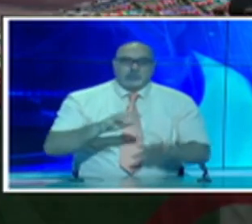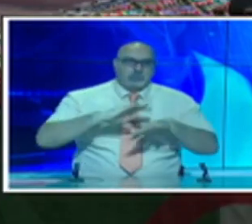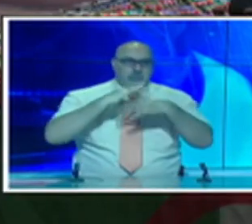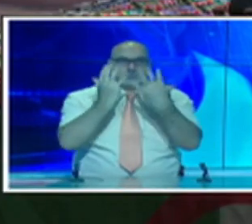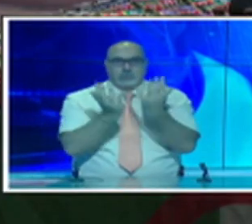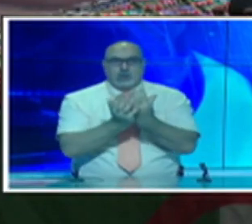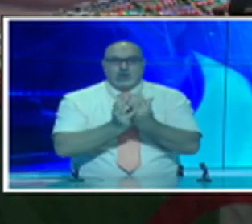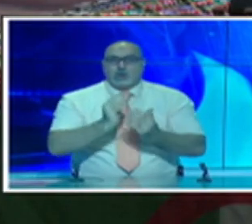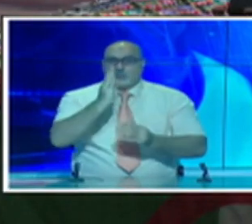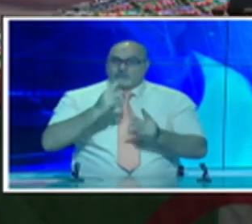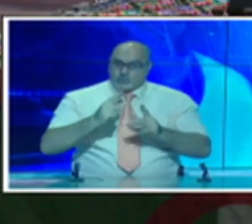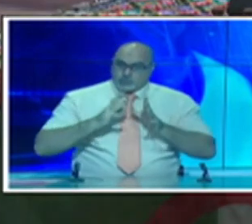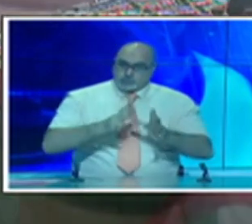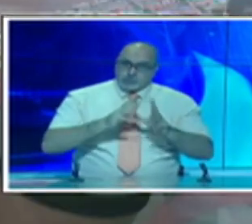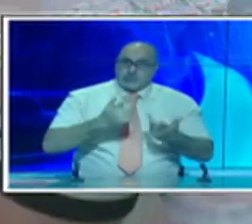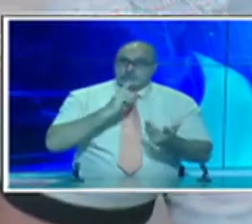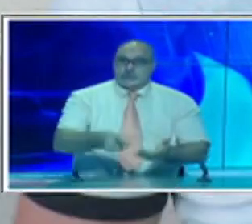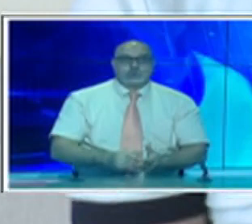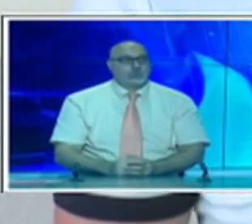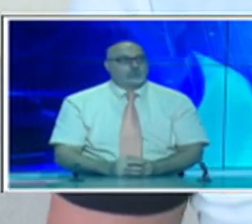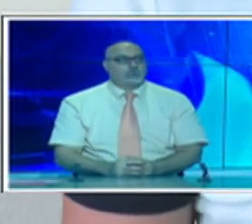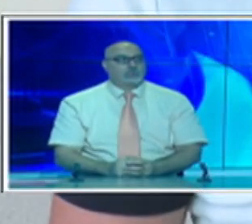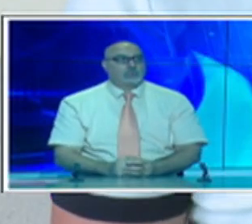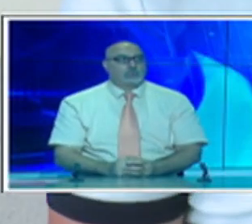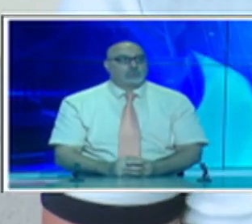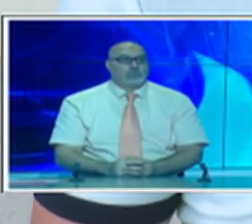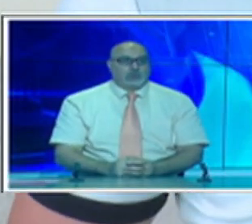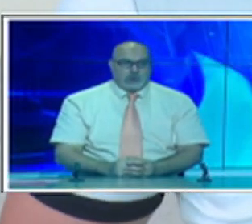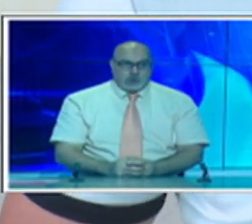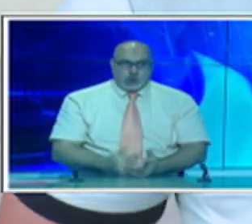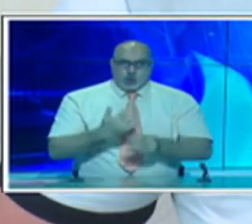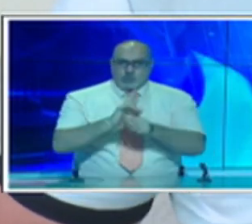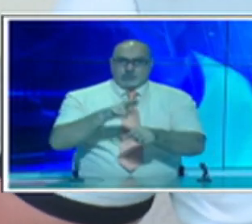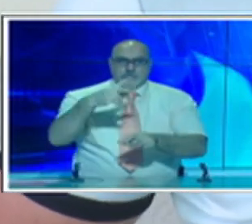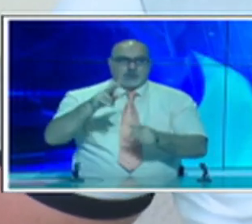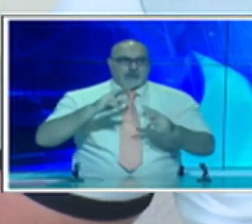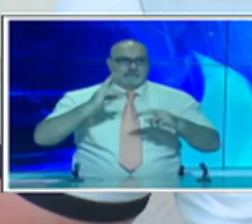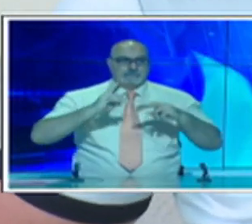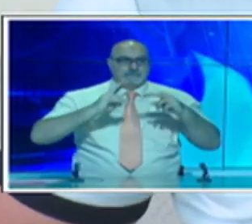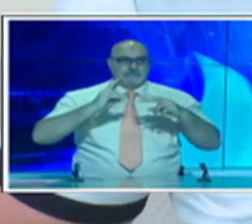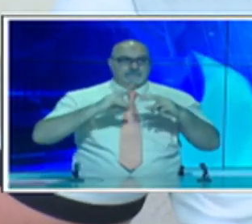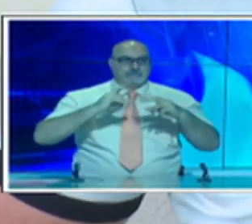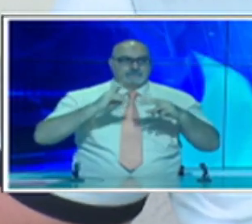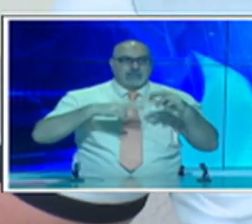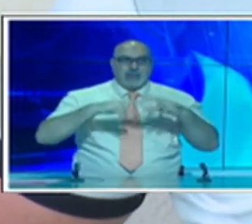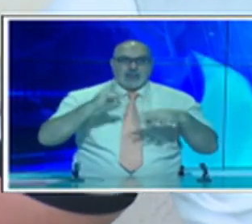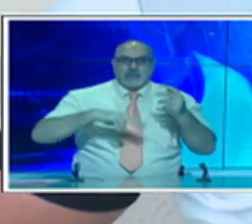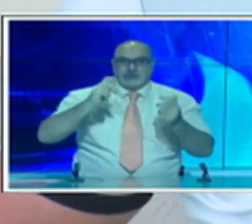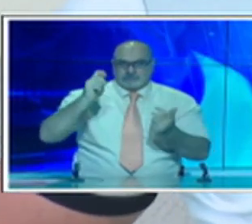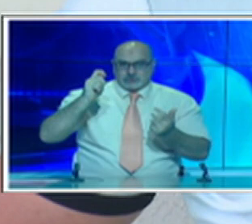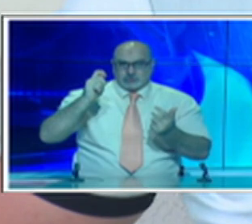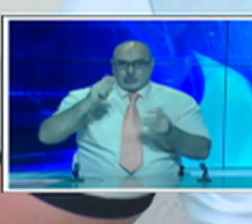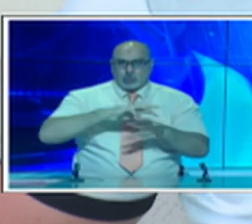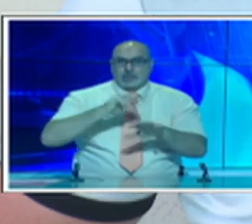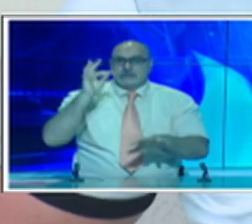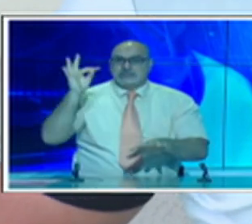ضرورة إشراكهم في صنع القرار. الحاجة تهم جورت الشينغال برزيدون لاريبوبليكا ديال كونفيونس غير انا نكوني لي